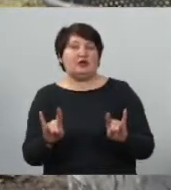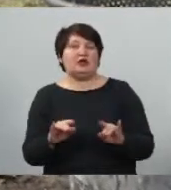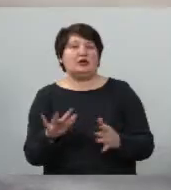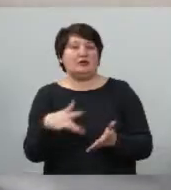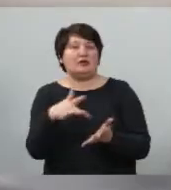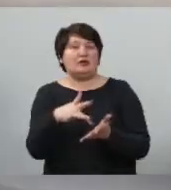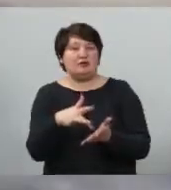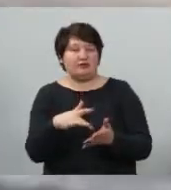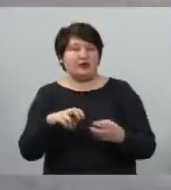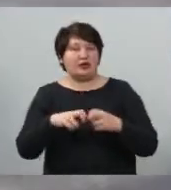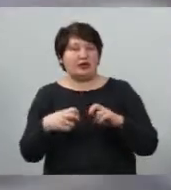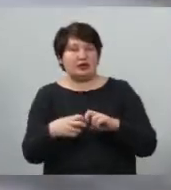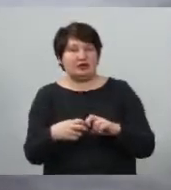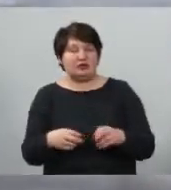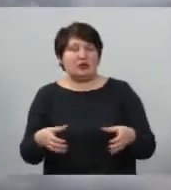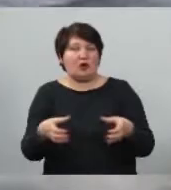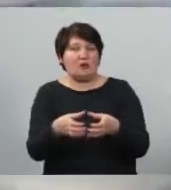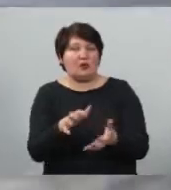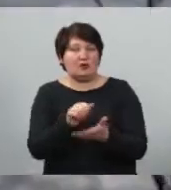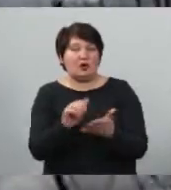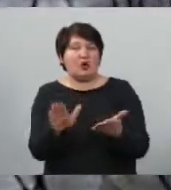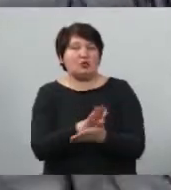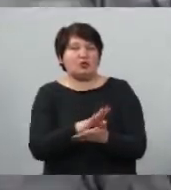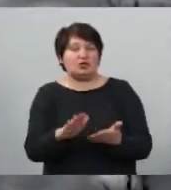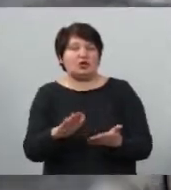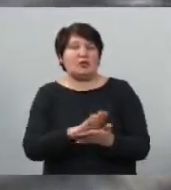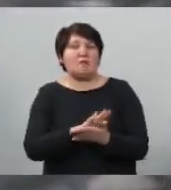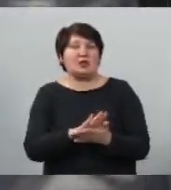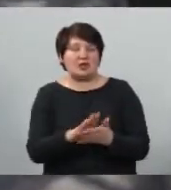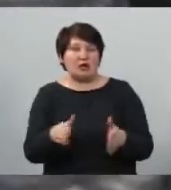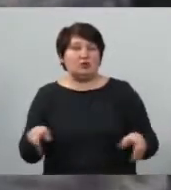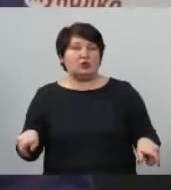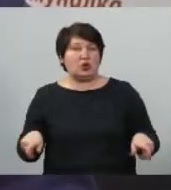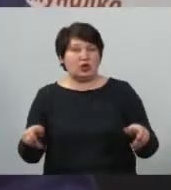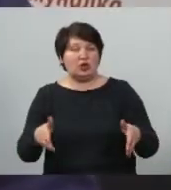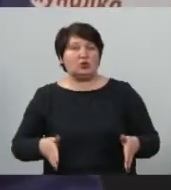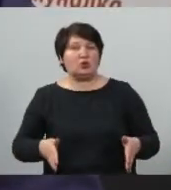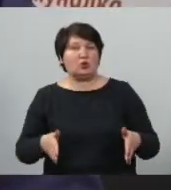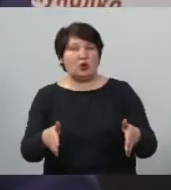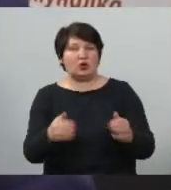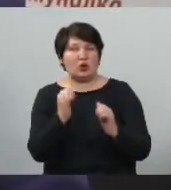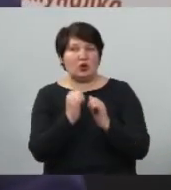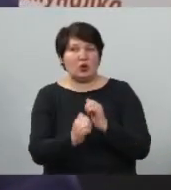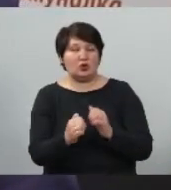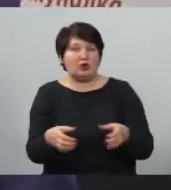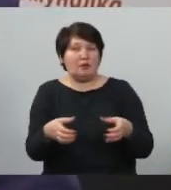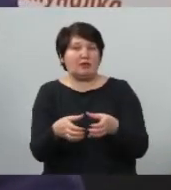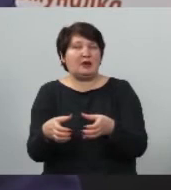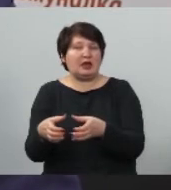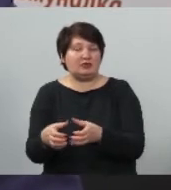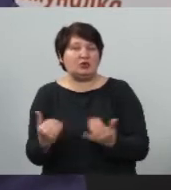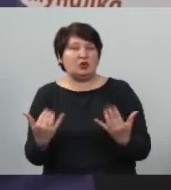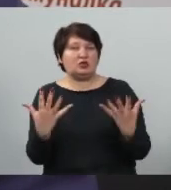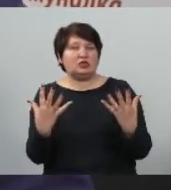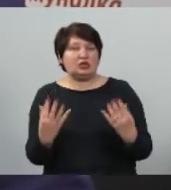Муніципальна дорожня компанія займається очищенням і миттям тротуарів та доріг. Кожне підприємство на сьогоднішній день